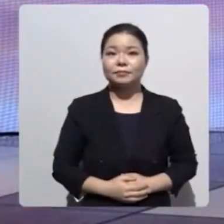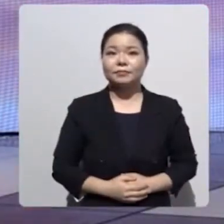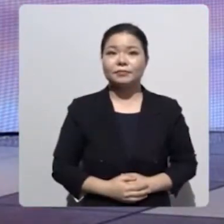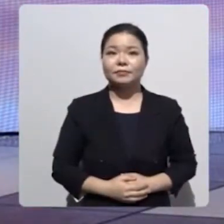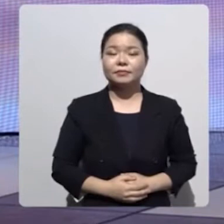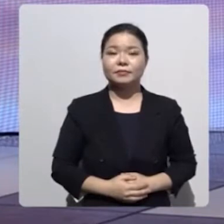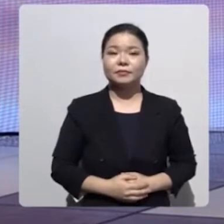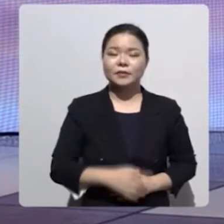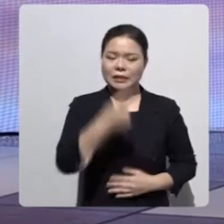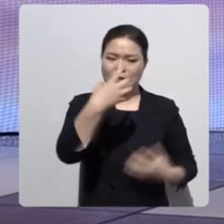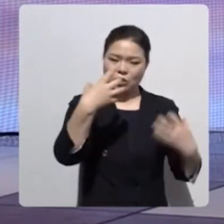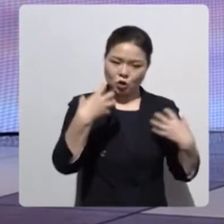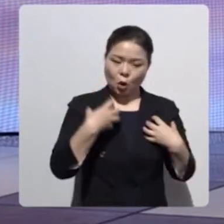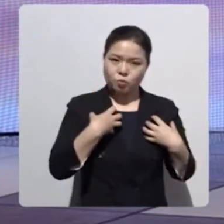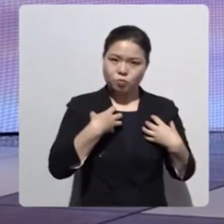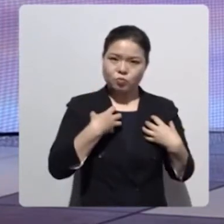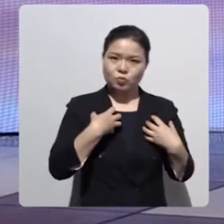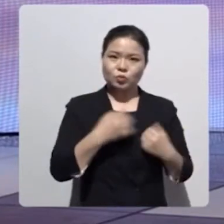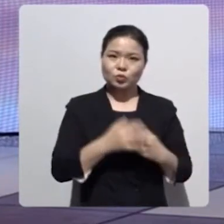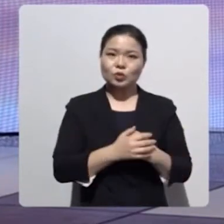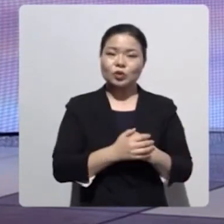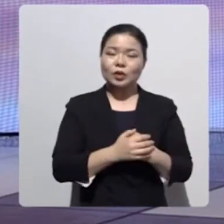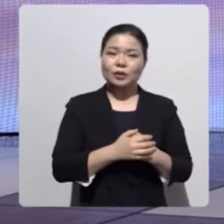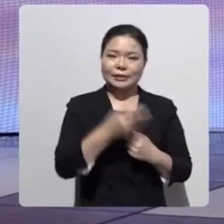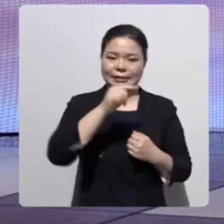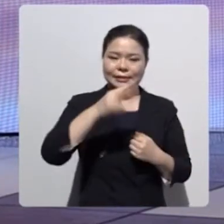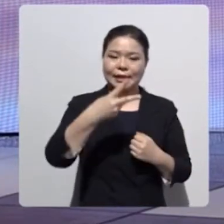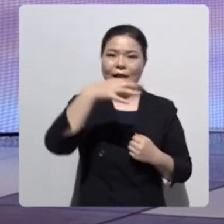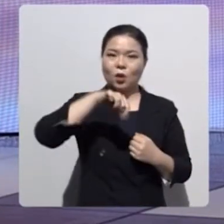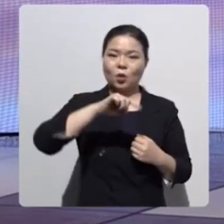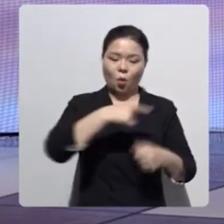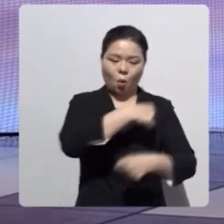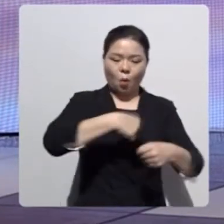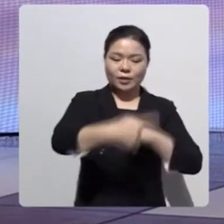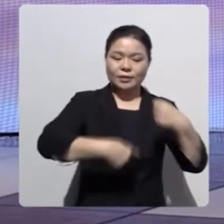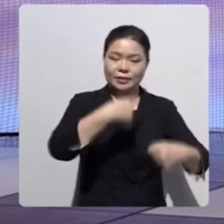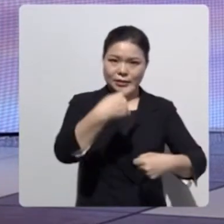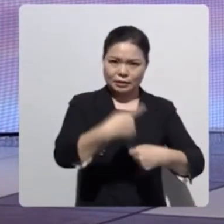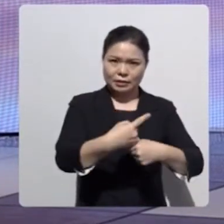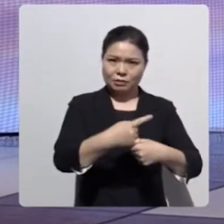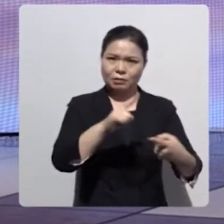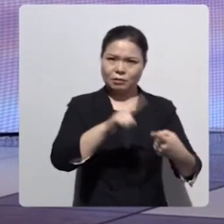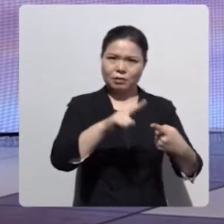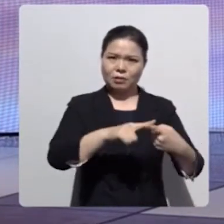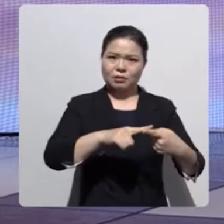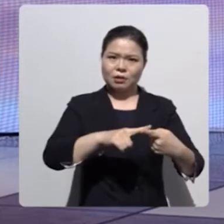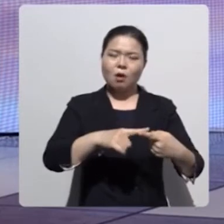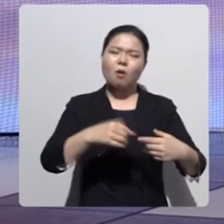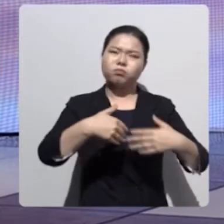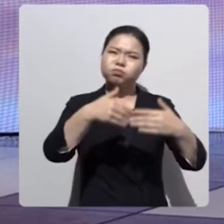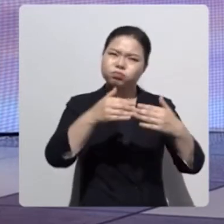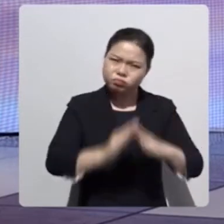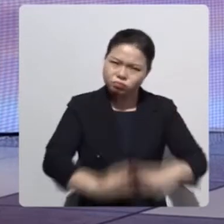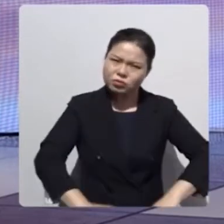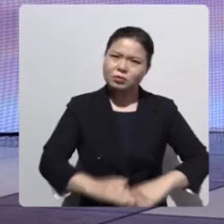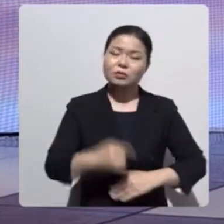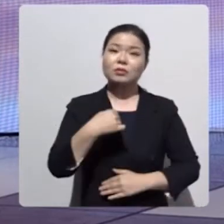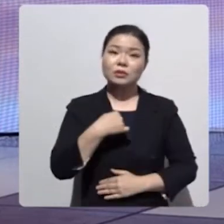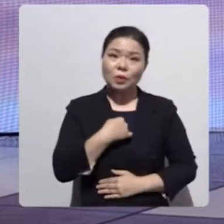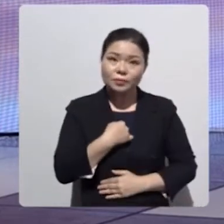정부의 탈원전 정책으로 세계 제1의 원자력 산업 생태계가 무너졌습니다.